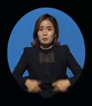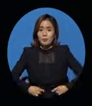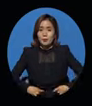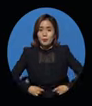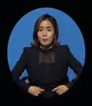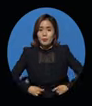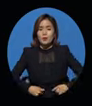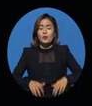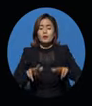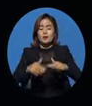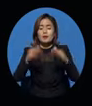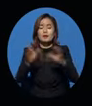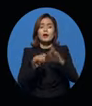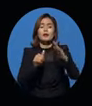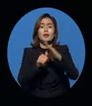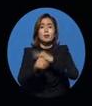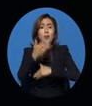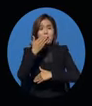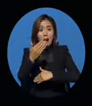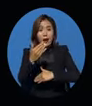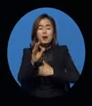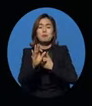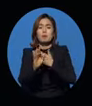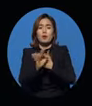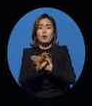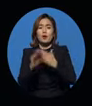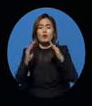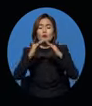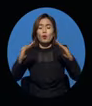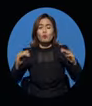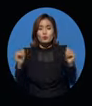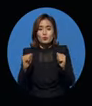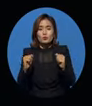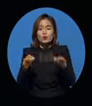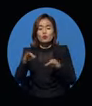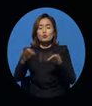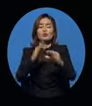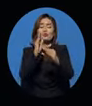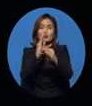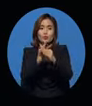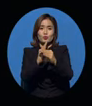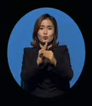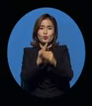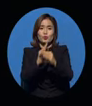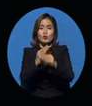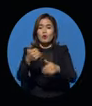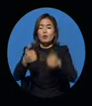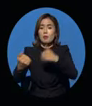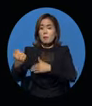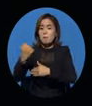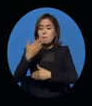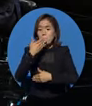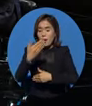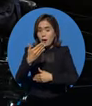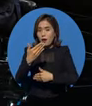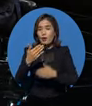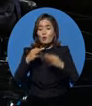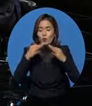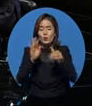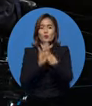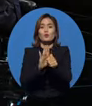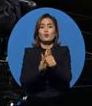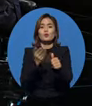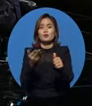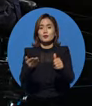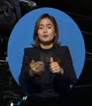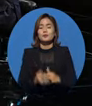어제가 당대표가 된다면 어 전북 2금융 중심지로 경쟁력을 확보할 수 있도록 최선을 다하게